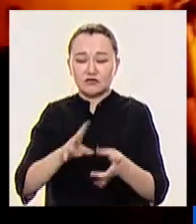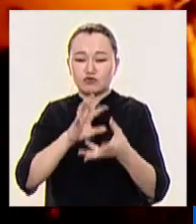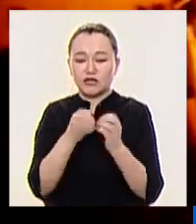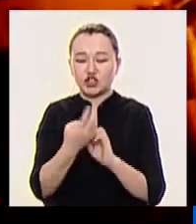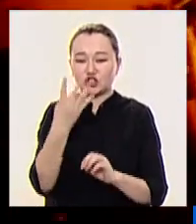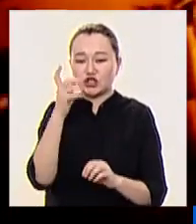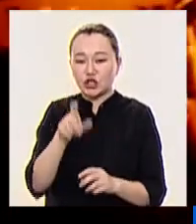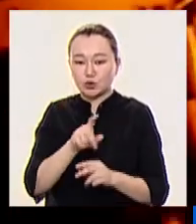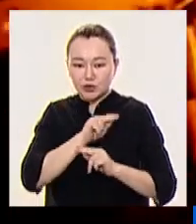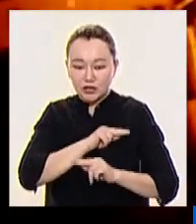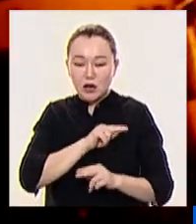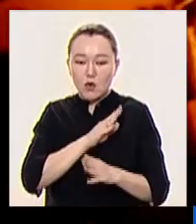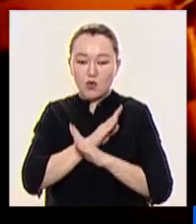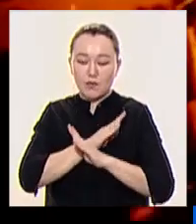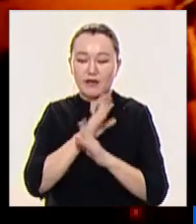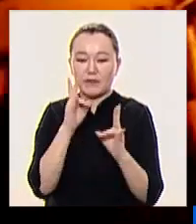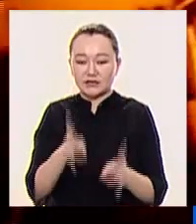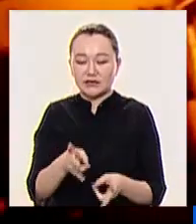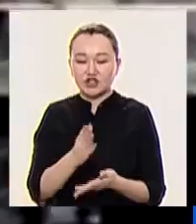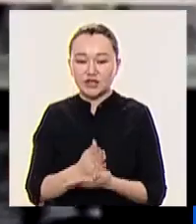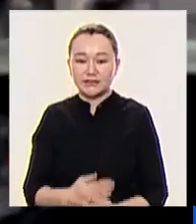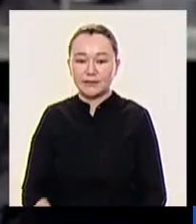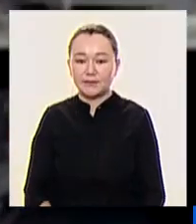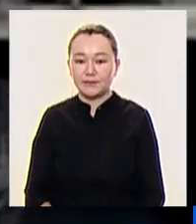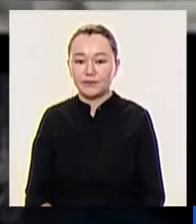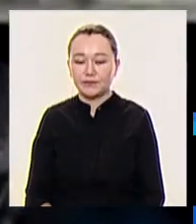скончались 4 сотрудника, есть пострадавшие.